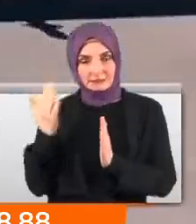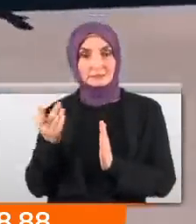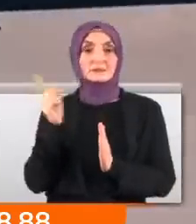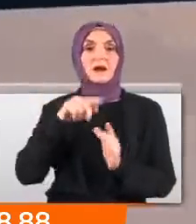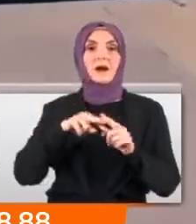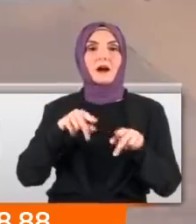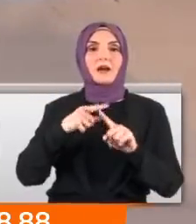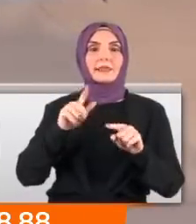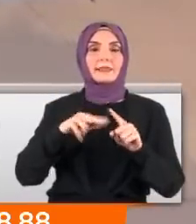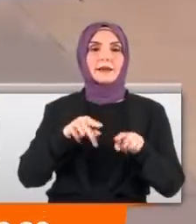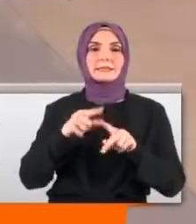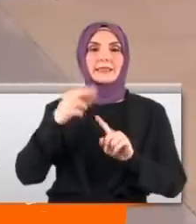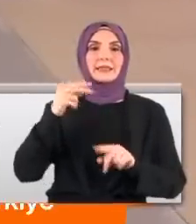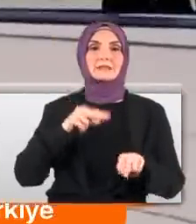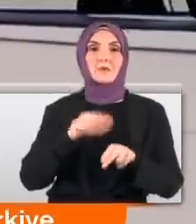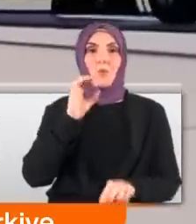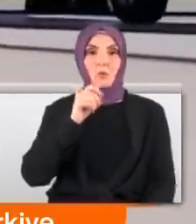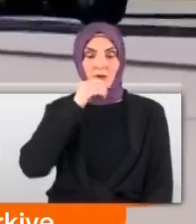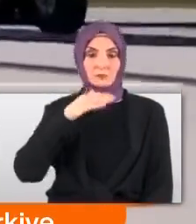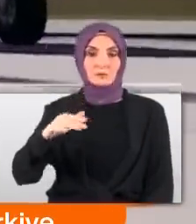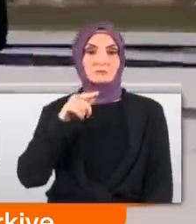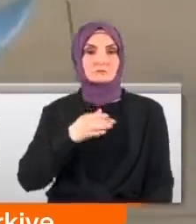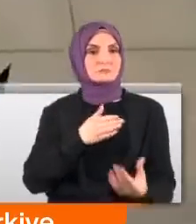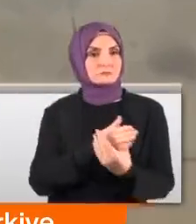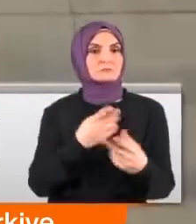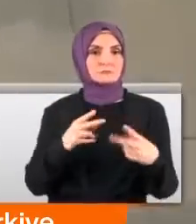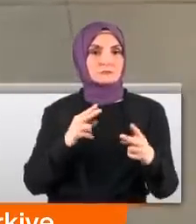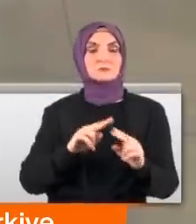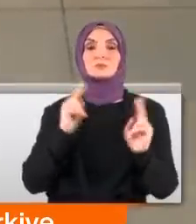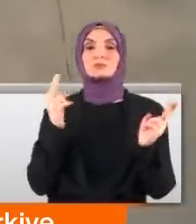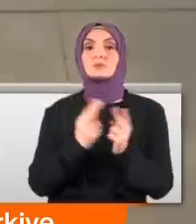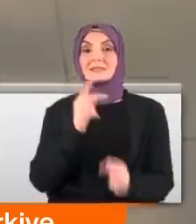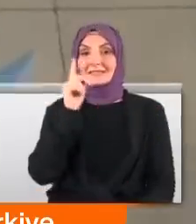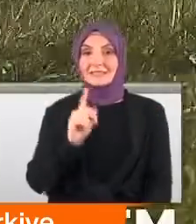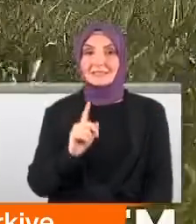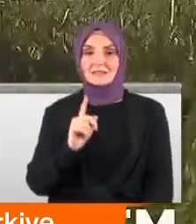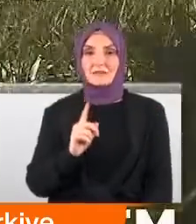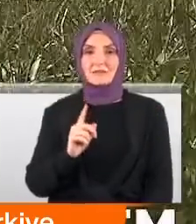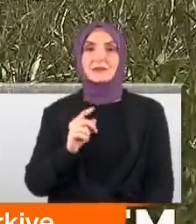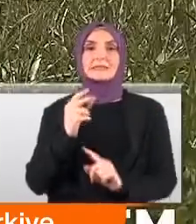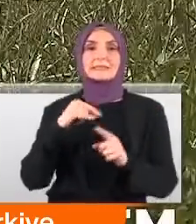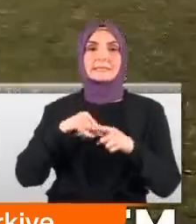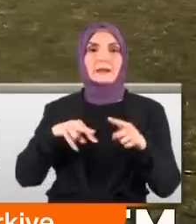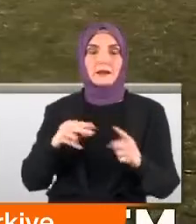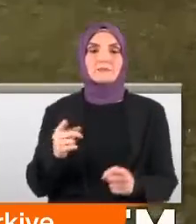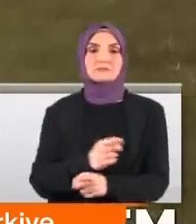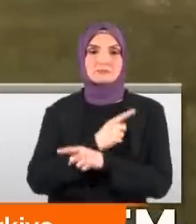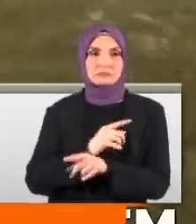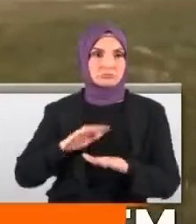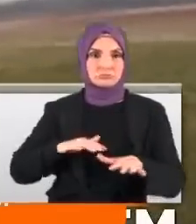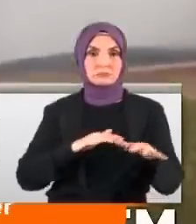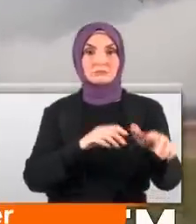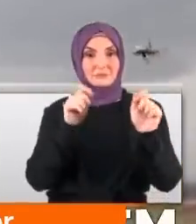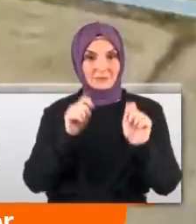zorlu görevlerde SİHA'ları, dünyada ilk kez sürü olarak kullanan Türkiye, deniz harp tarihine de yeni bir konsept